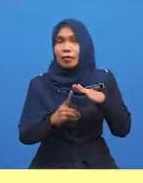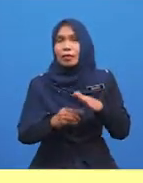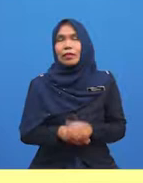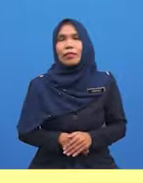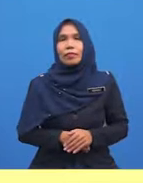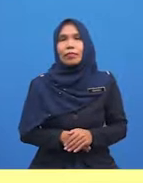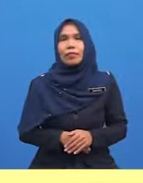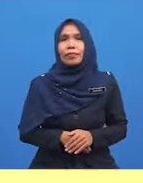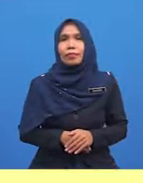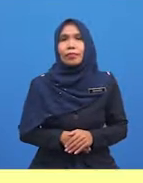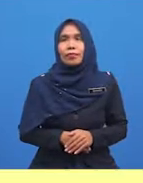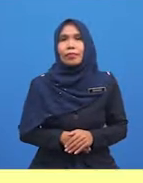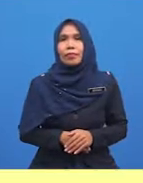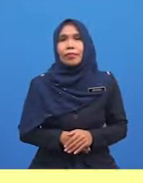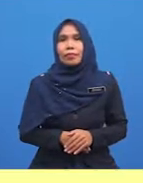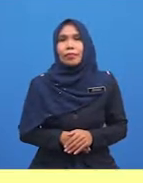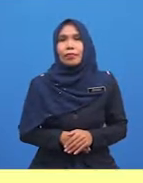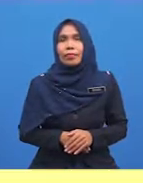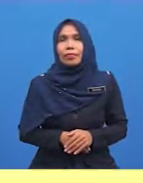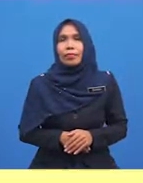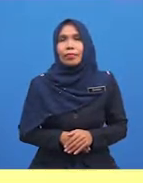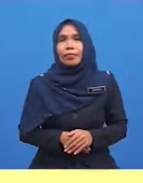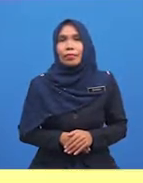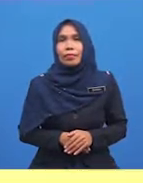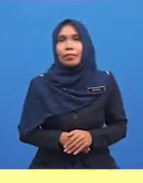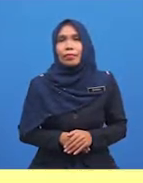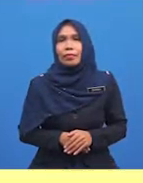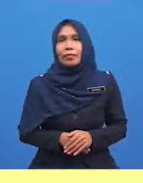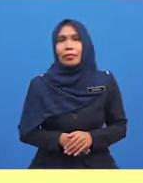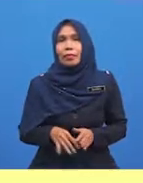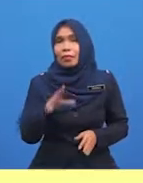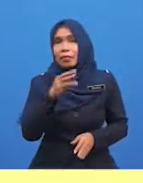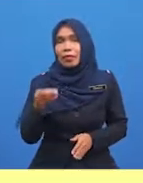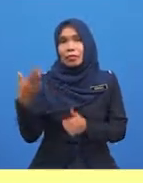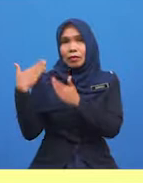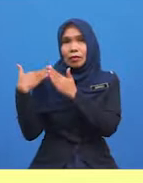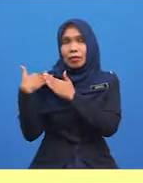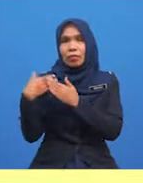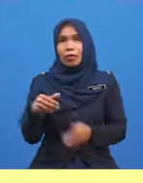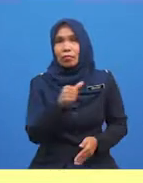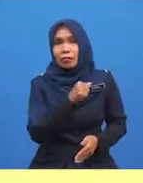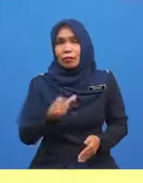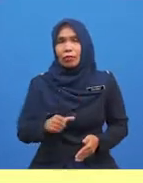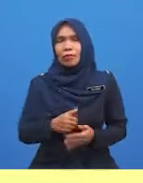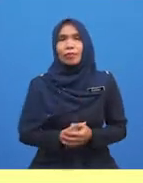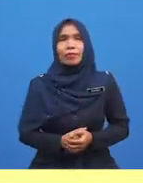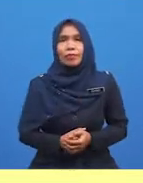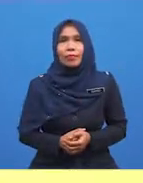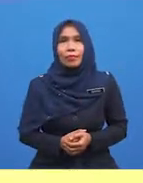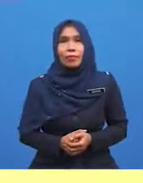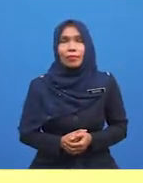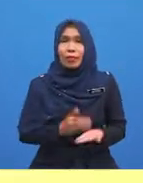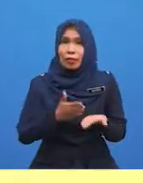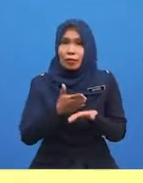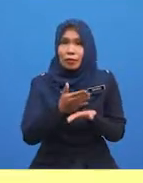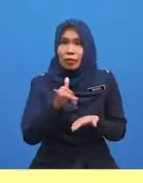kaum diwujudkan dengan tugas dan tanggungjawab Yang di-Pertuan Agong ini.